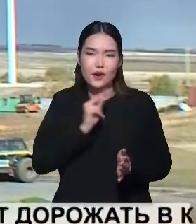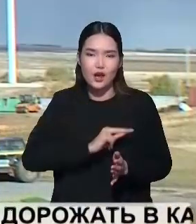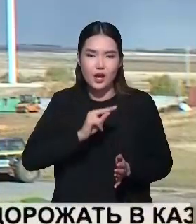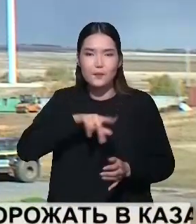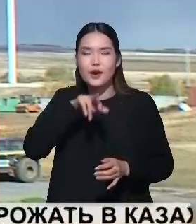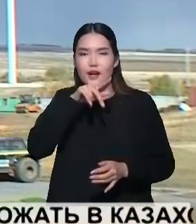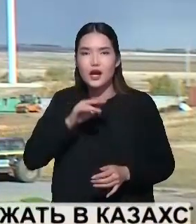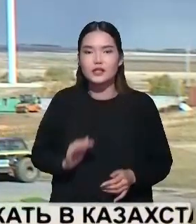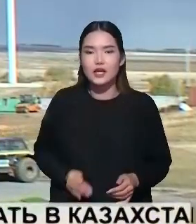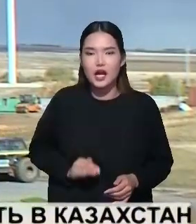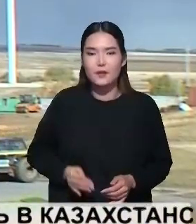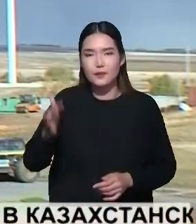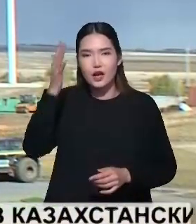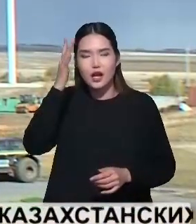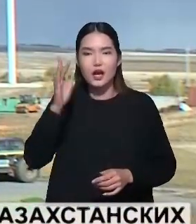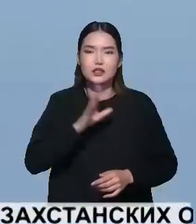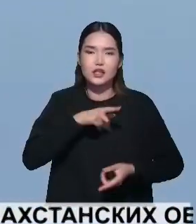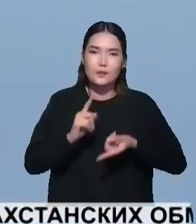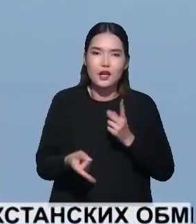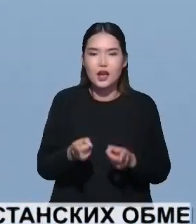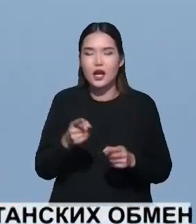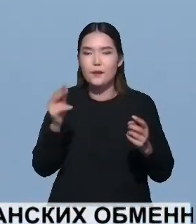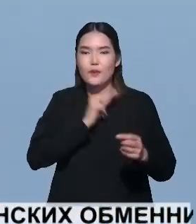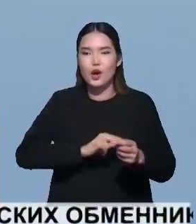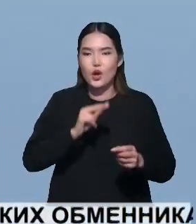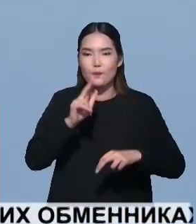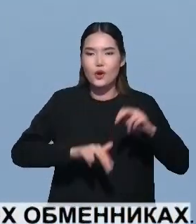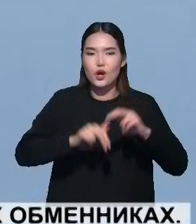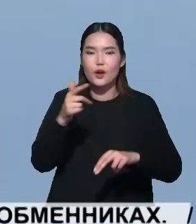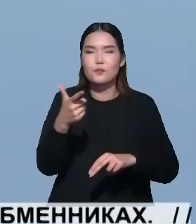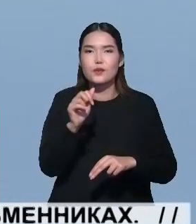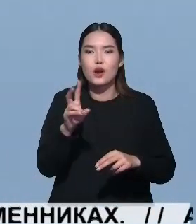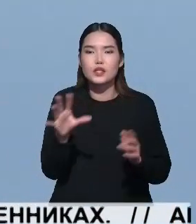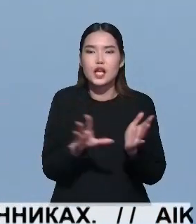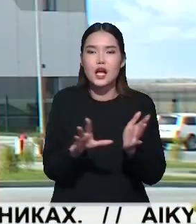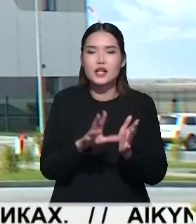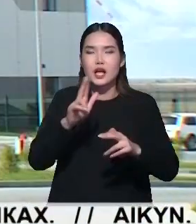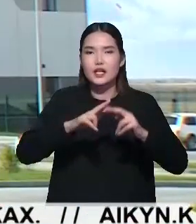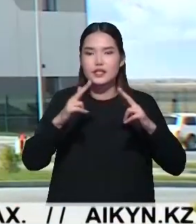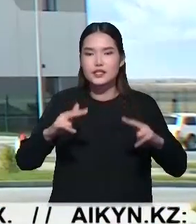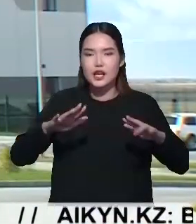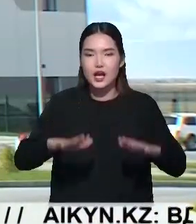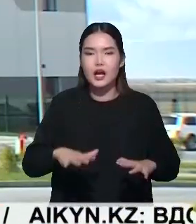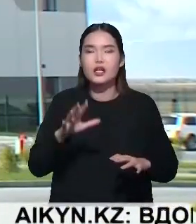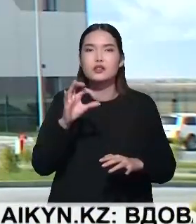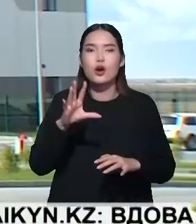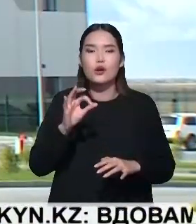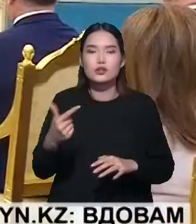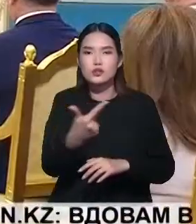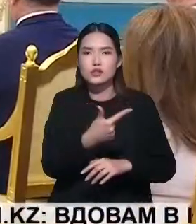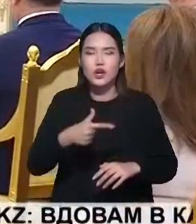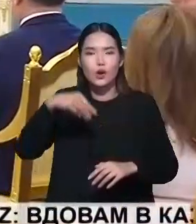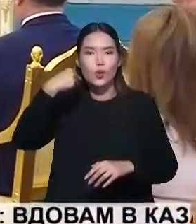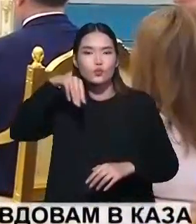компания Doosan Enerbility намерена реализовать проекты по строительству газовых электростанций в Туркестанской и Атырауской областях. В